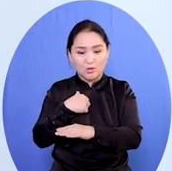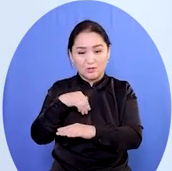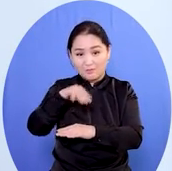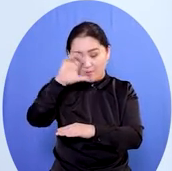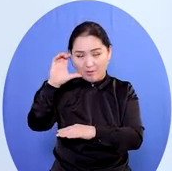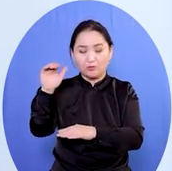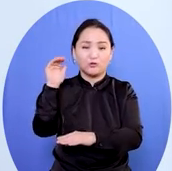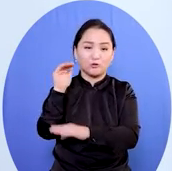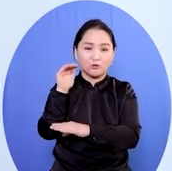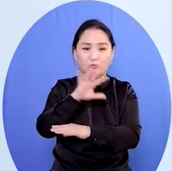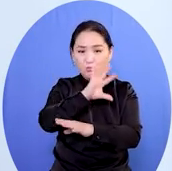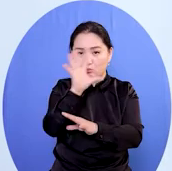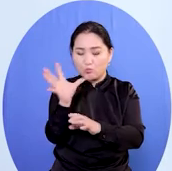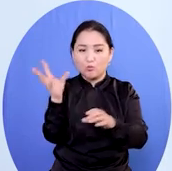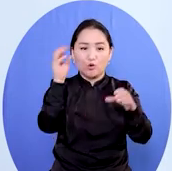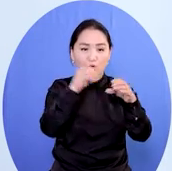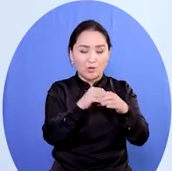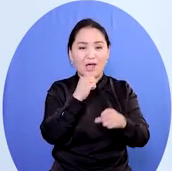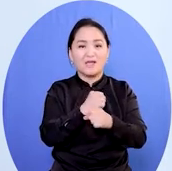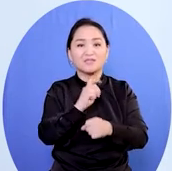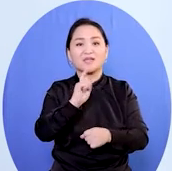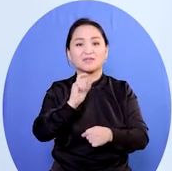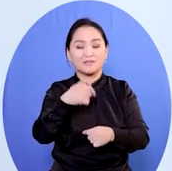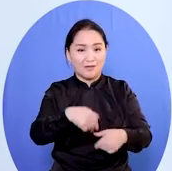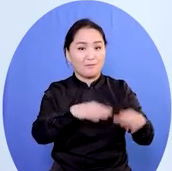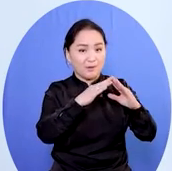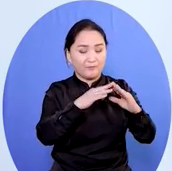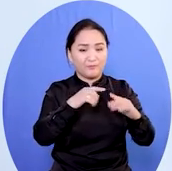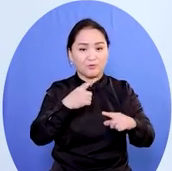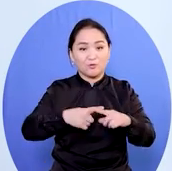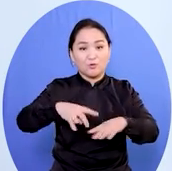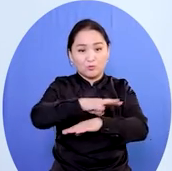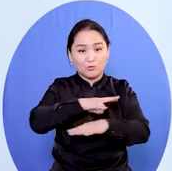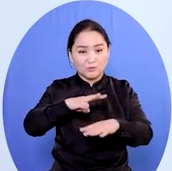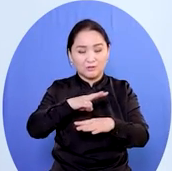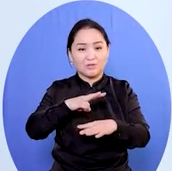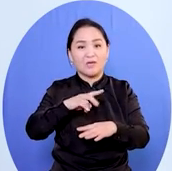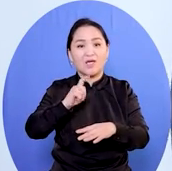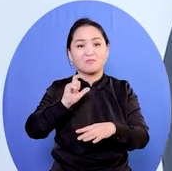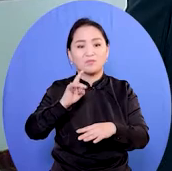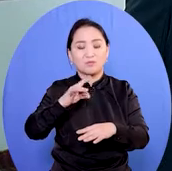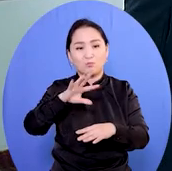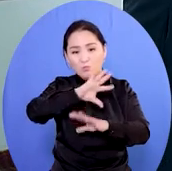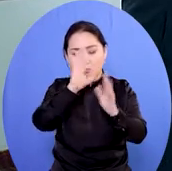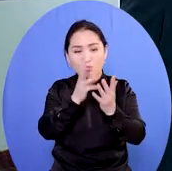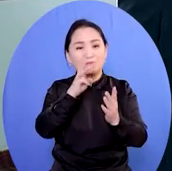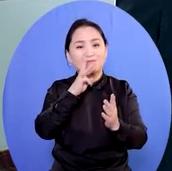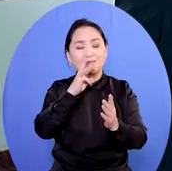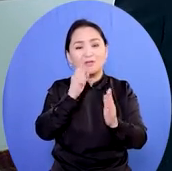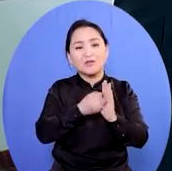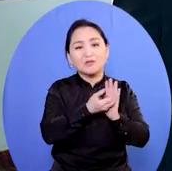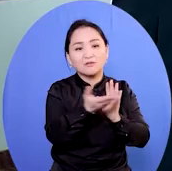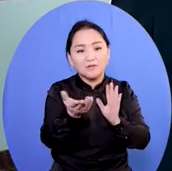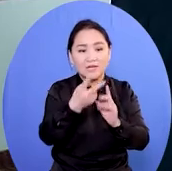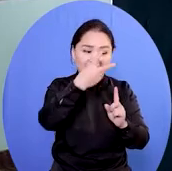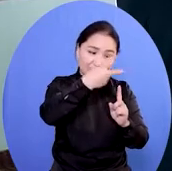төрийн бас байгууллагуудын төлөөллөлүүдийг бас оролцуулаад ингээд ажлын хэсгээ байгуулад орон нутгийн хэмжээнд бүх зорыг холбогдох хүмүүст нь хүргээд аймгийн